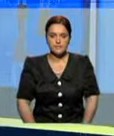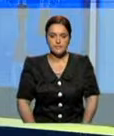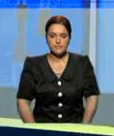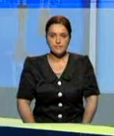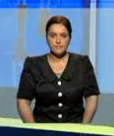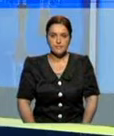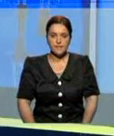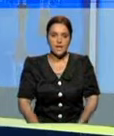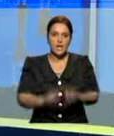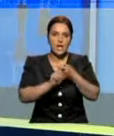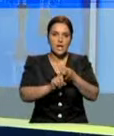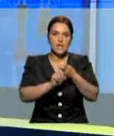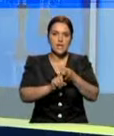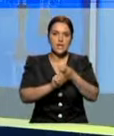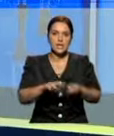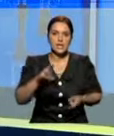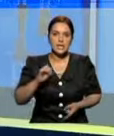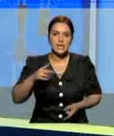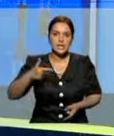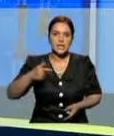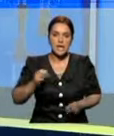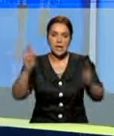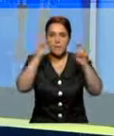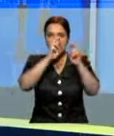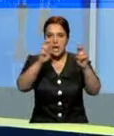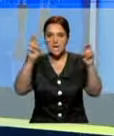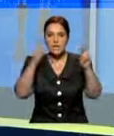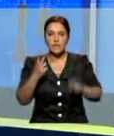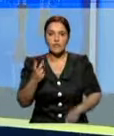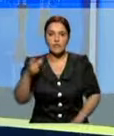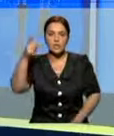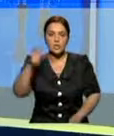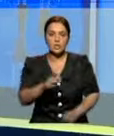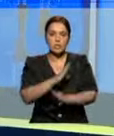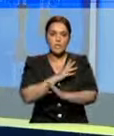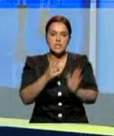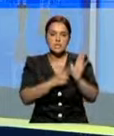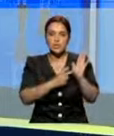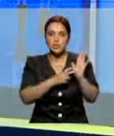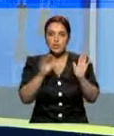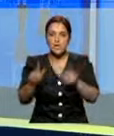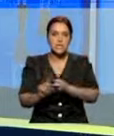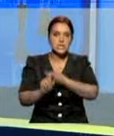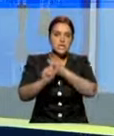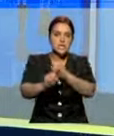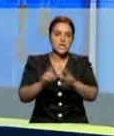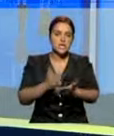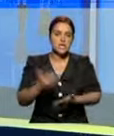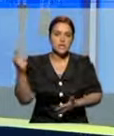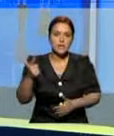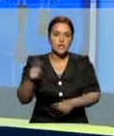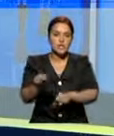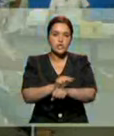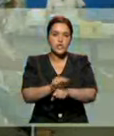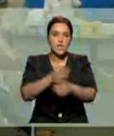К новостям в мире. Эпидемия лихорадки Денге в Бразилии. Более 200 человек погибли, 700 тысяч заражены. Гарантированного лечения